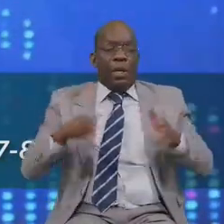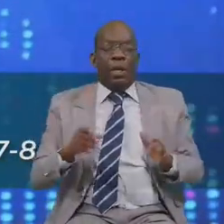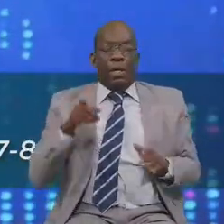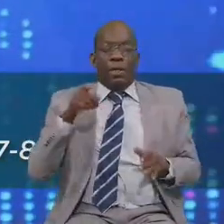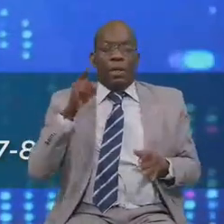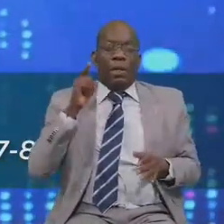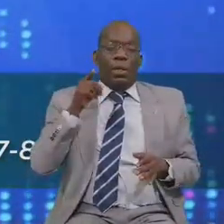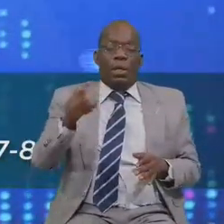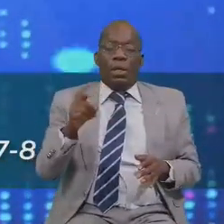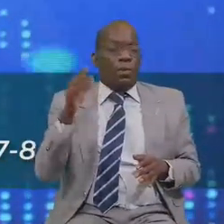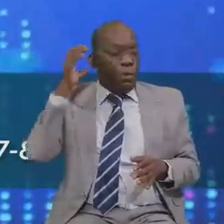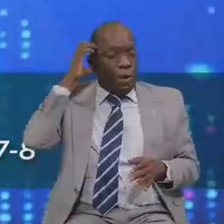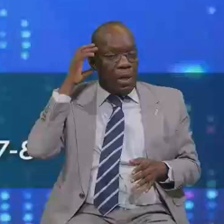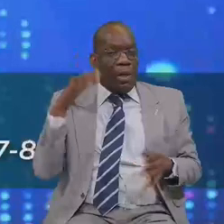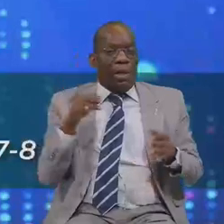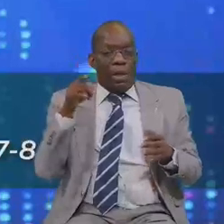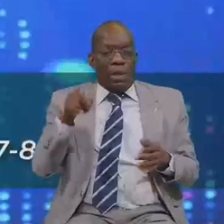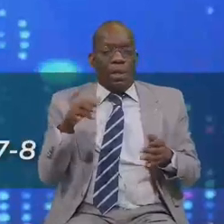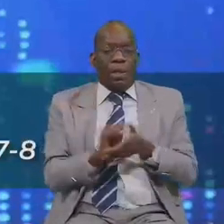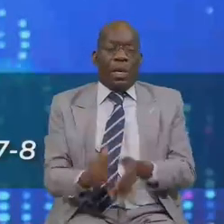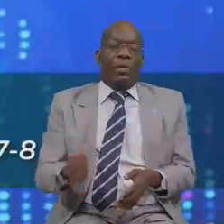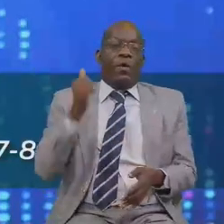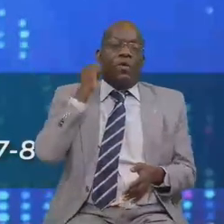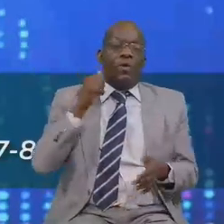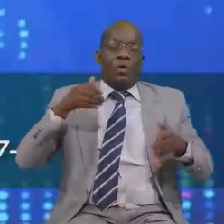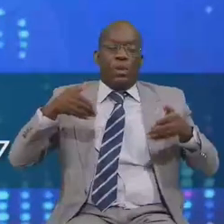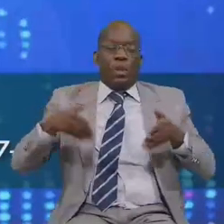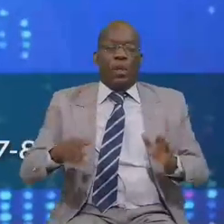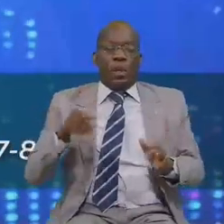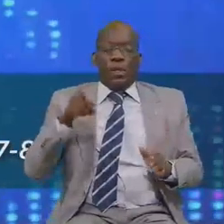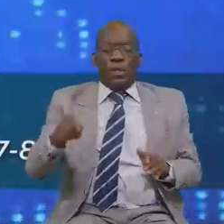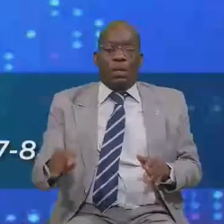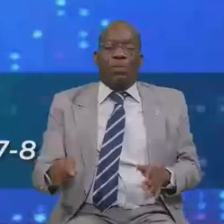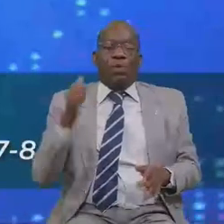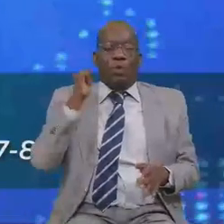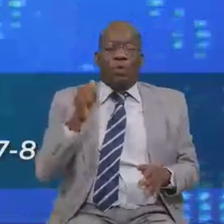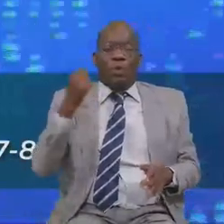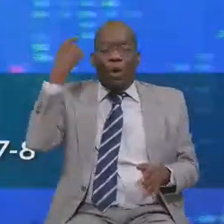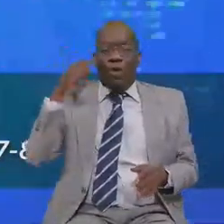pas, n'écoute pas, car c'est une famille de rebelles.